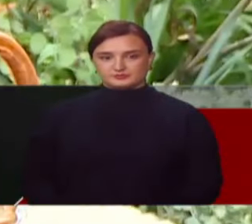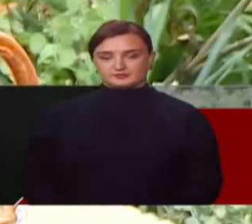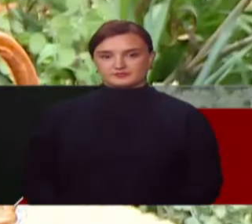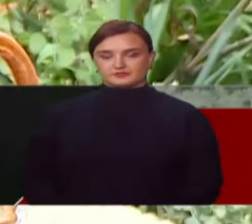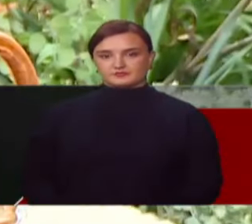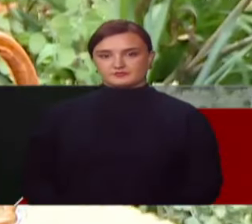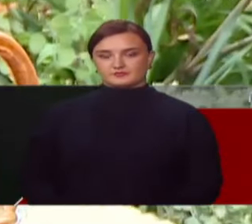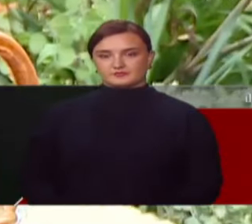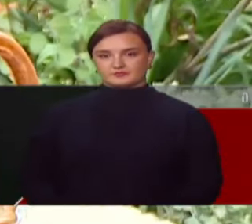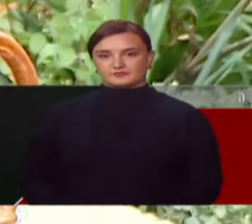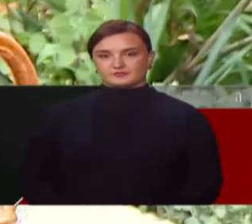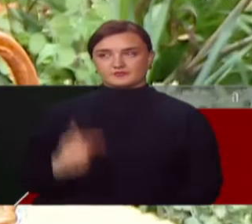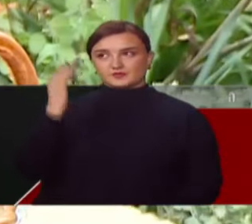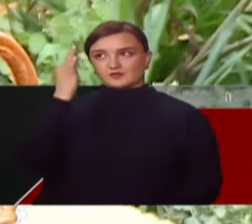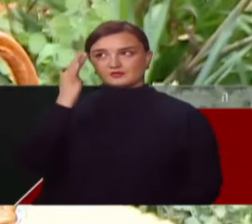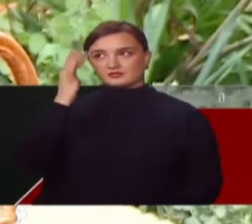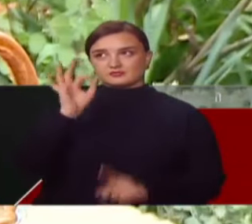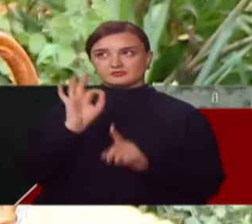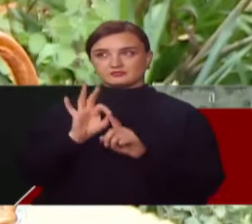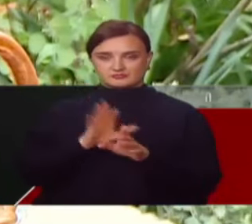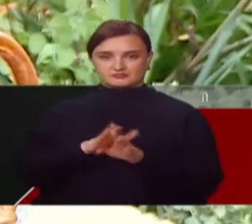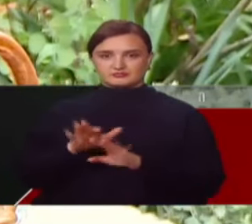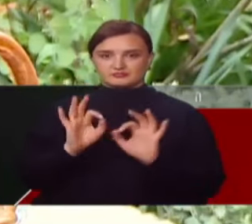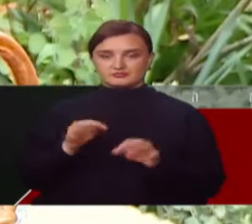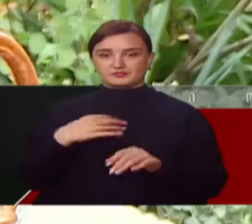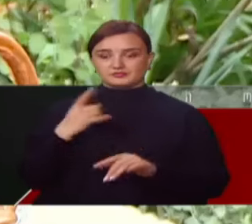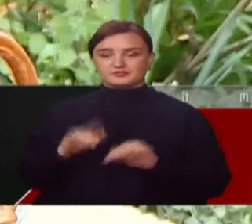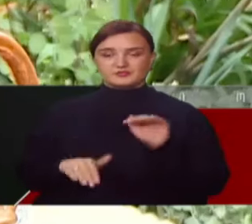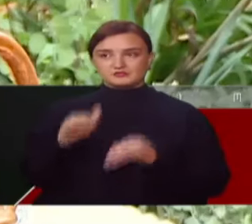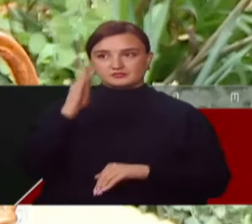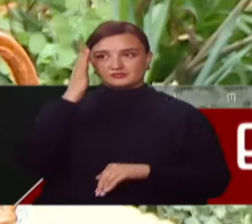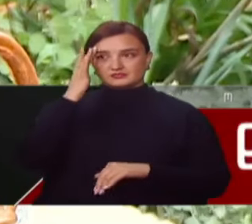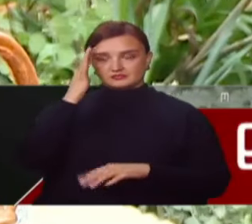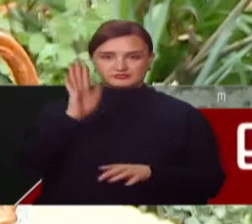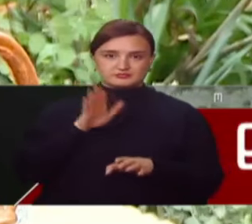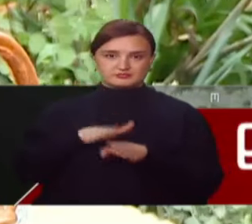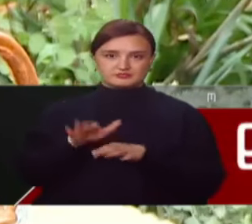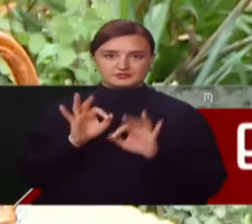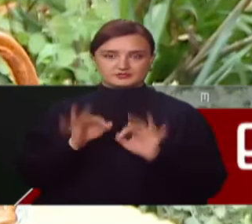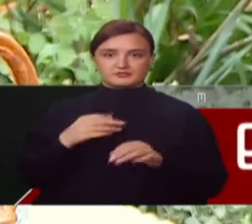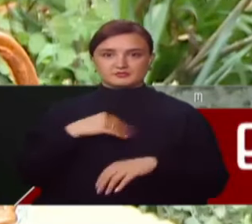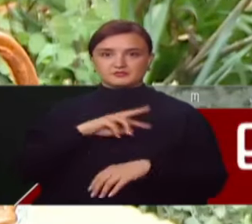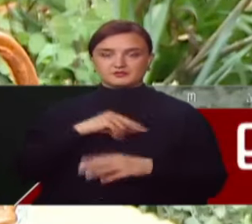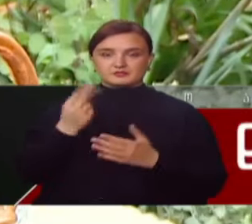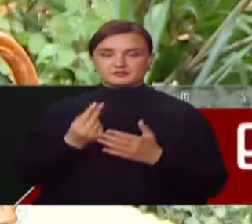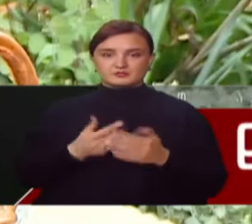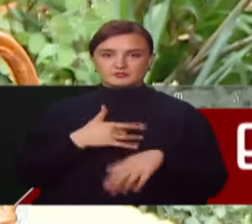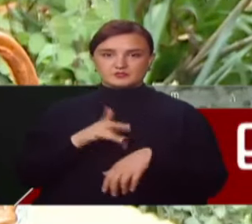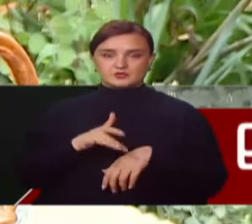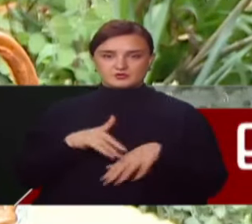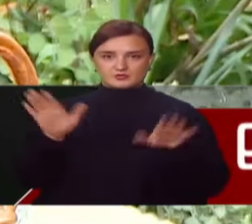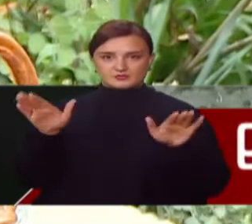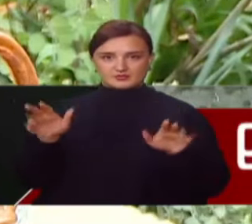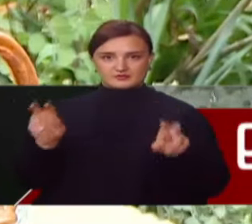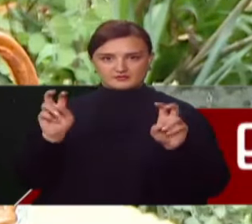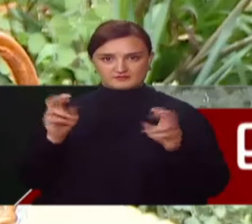ამბობენ ადამიანები, რომ ოცნებები სრულდება, მე ჩემი ბავშვობის ოცნება ავისრულე. ძალიან მიყვარდა ფრინველების ხატვა და ჩემს